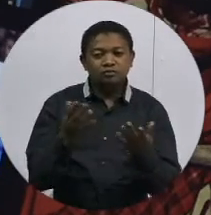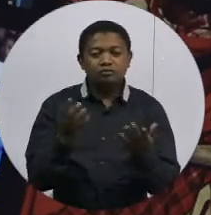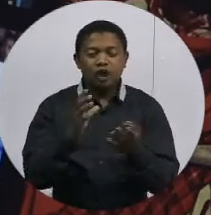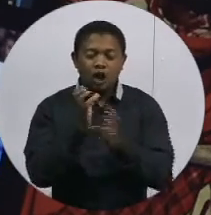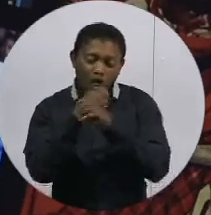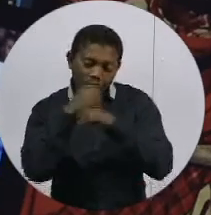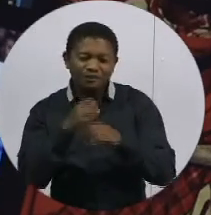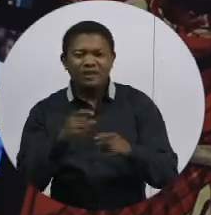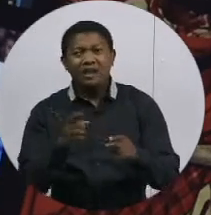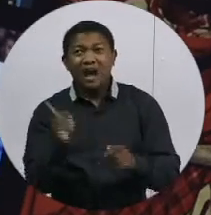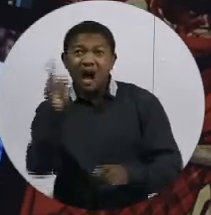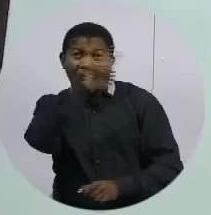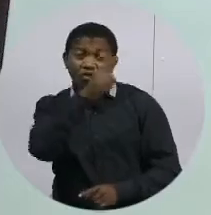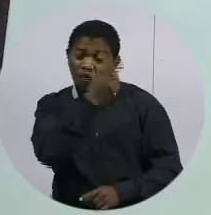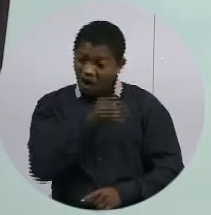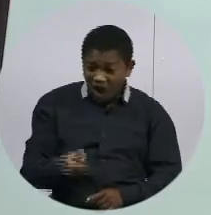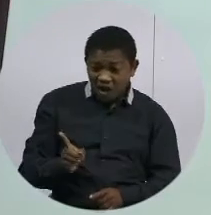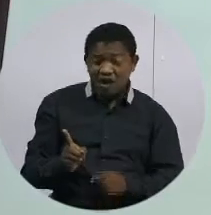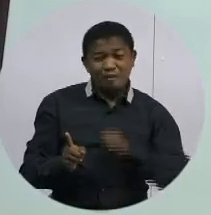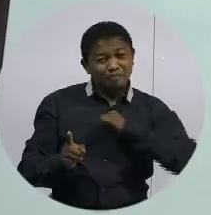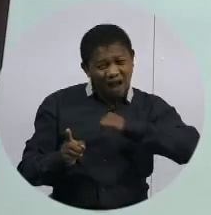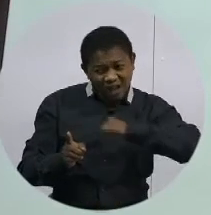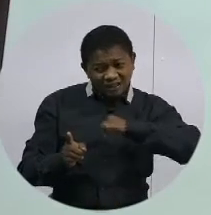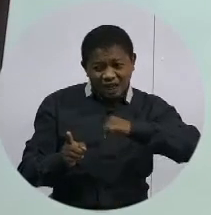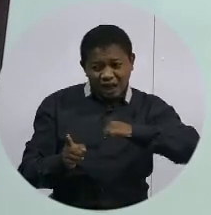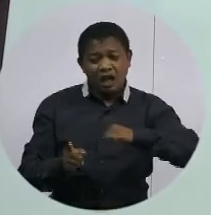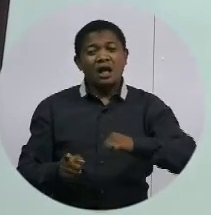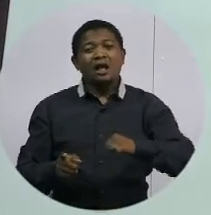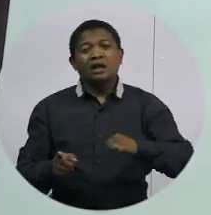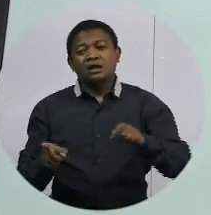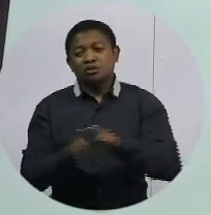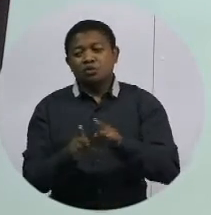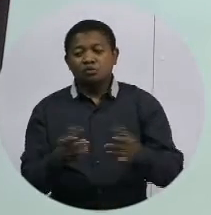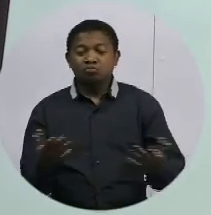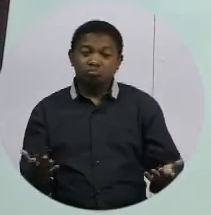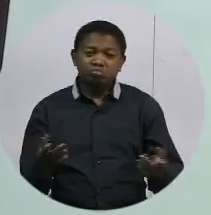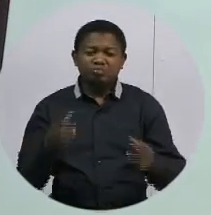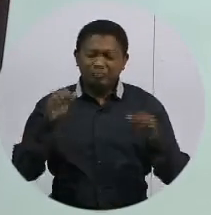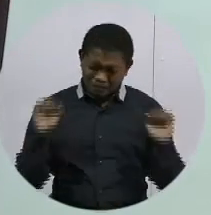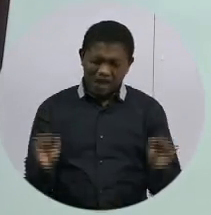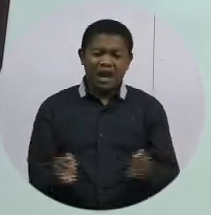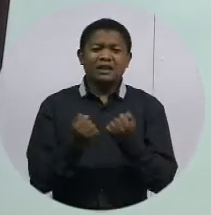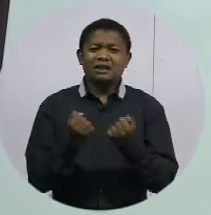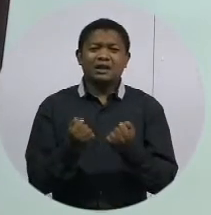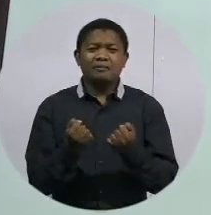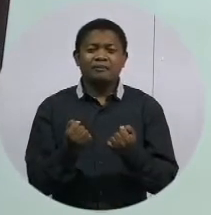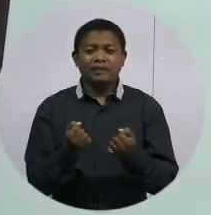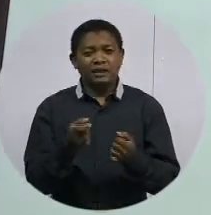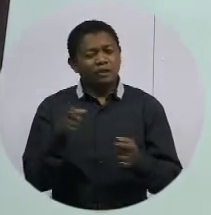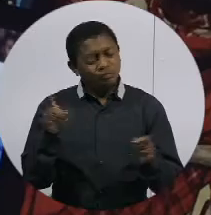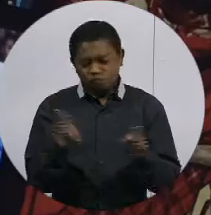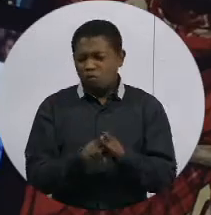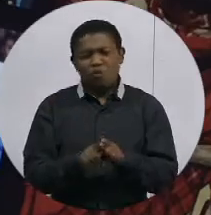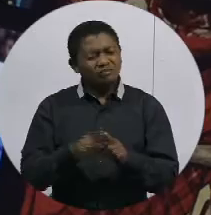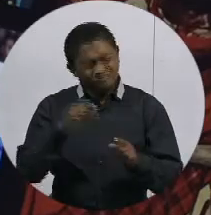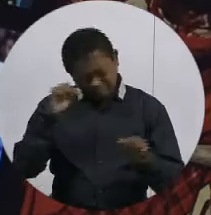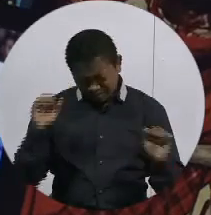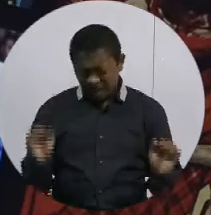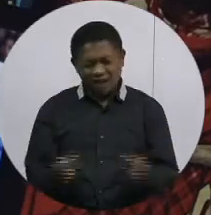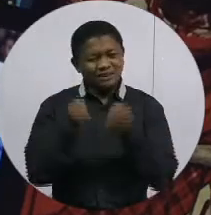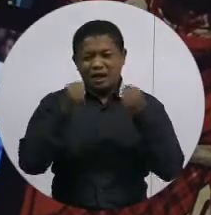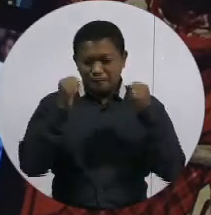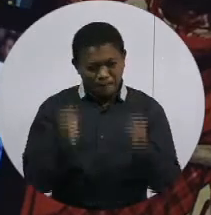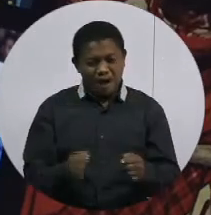tsy mandry andro tsy mandry alina izy amin'izany a, ary tena ezaka tena mihoatra ny eran'ny aina mihitsy a no